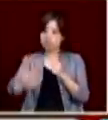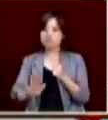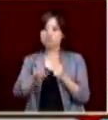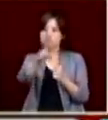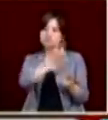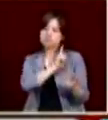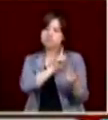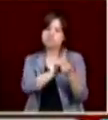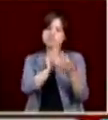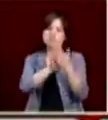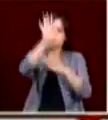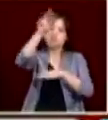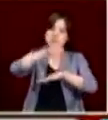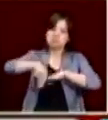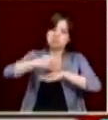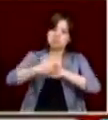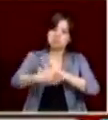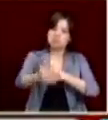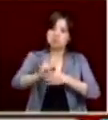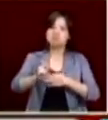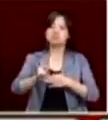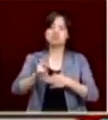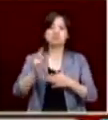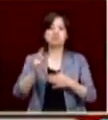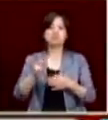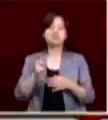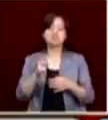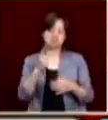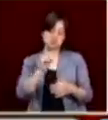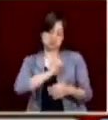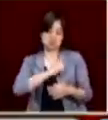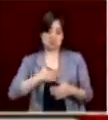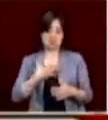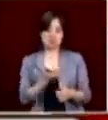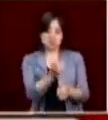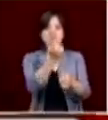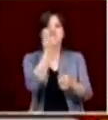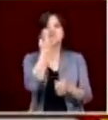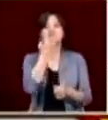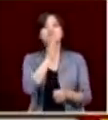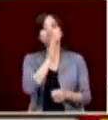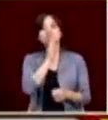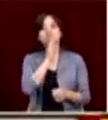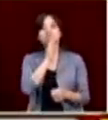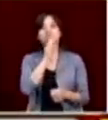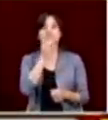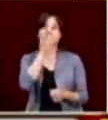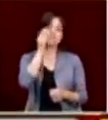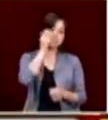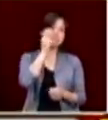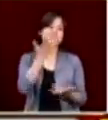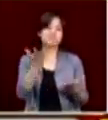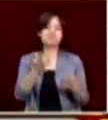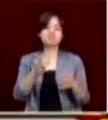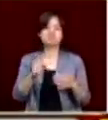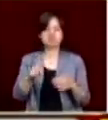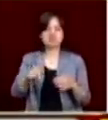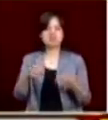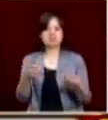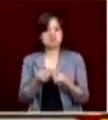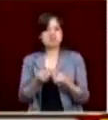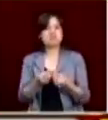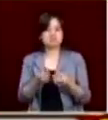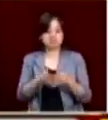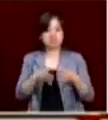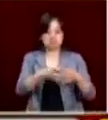未来你变来去规划，往往唔是你会当规划啦吼。啊，所以伫这款的大内底啊，真的是需要